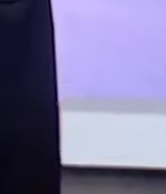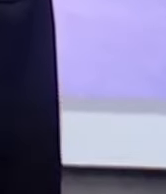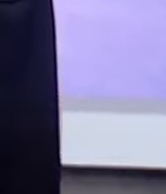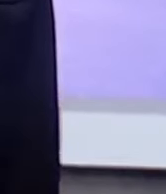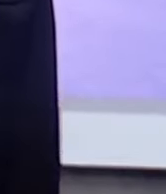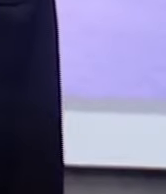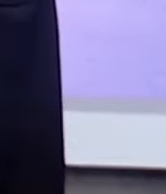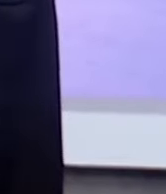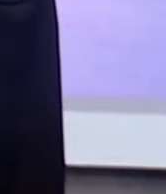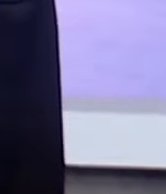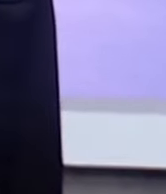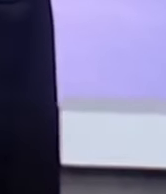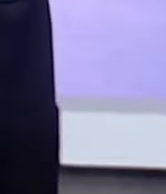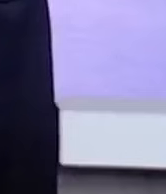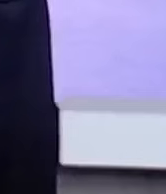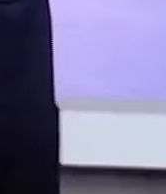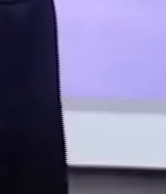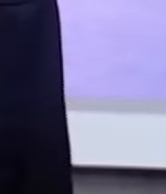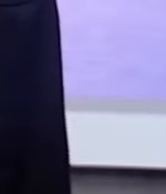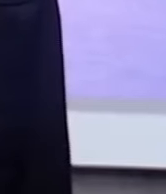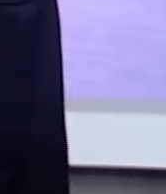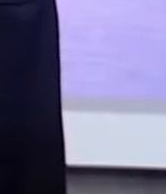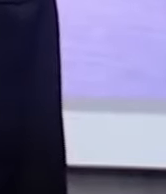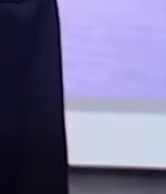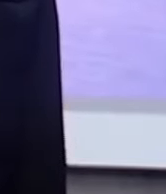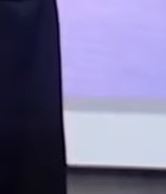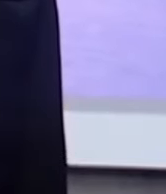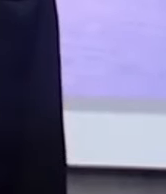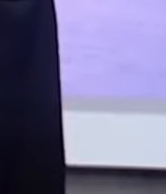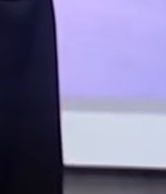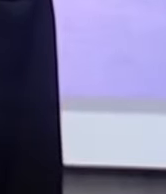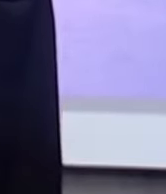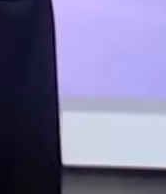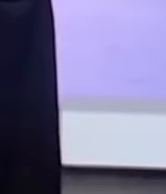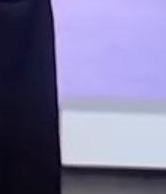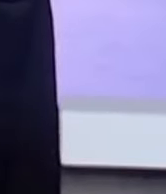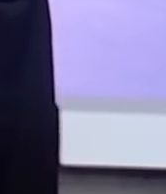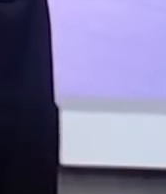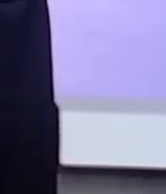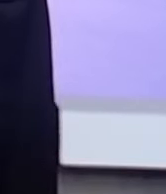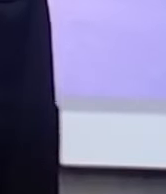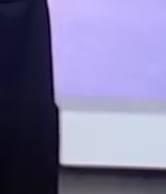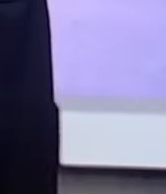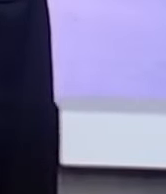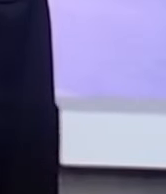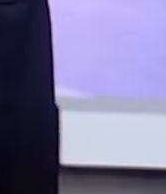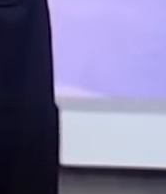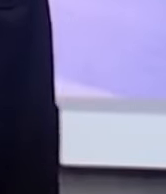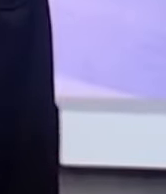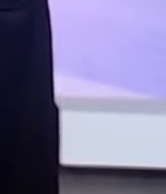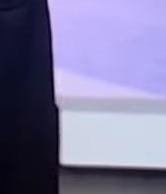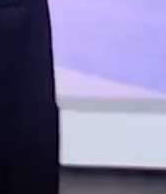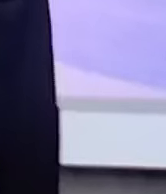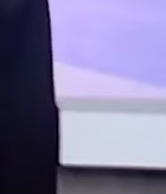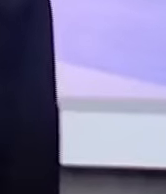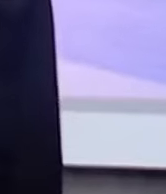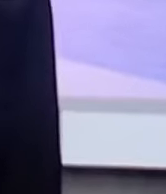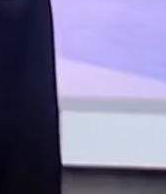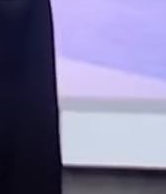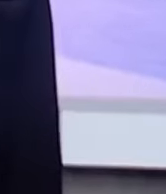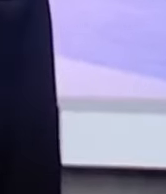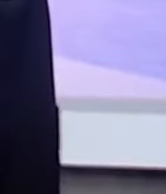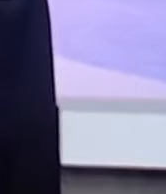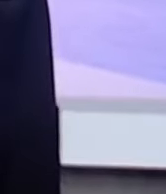Mga kapuso, sama-sama tayong maging saksi. Mag-subscribe sa GMA Integrated News sa YouTube at para sa mga kapuso abroad,